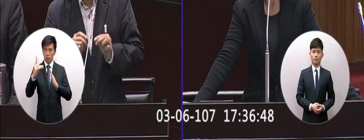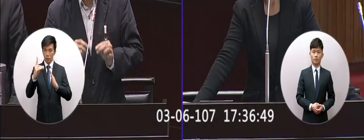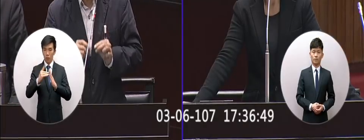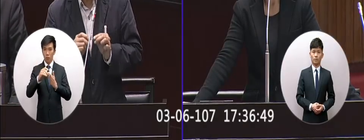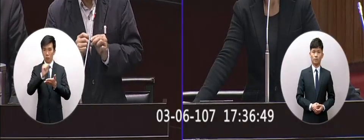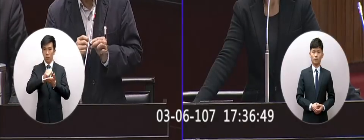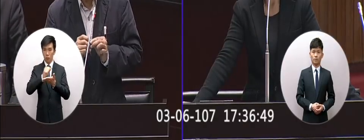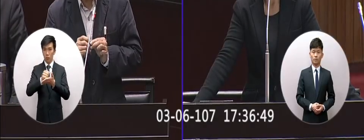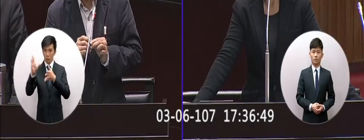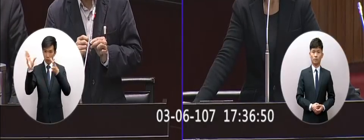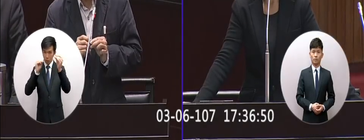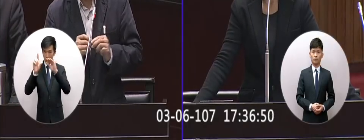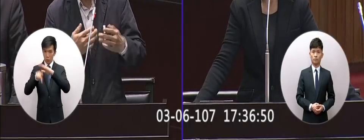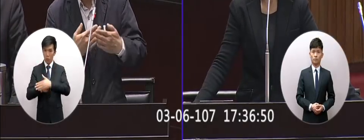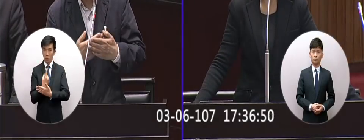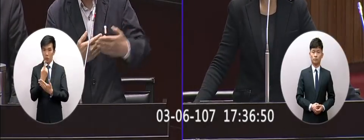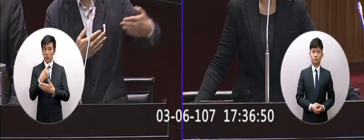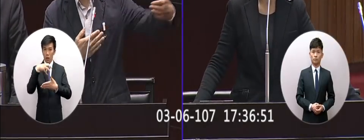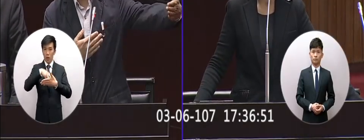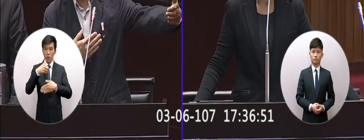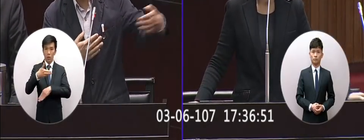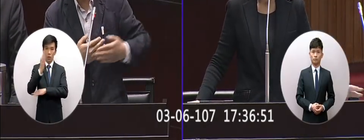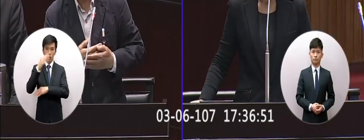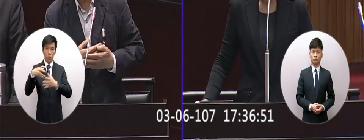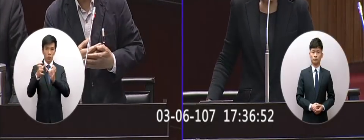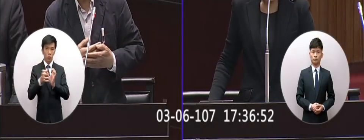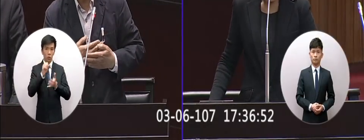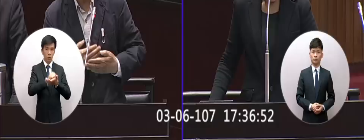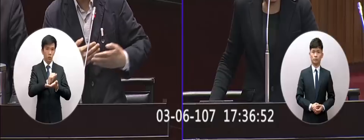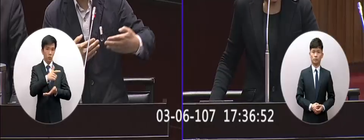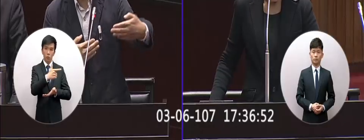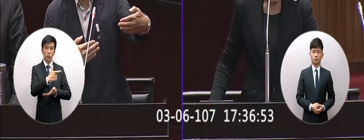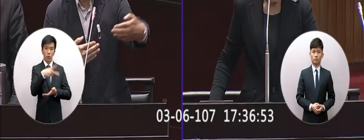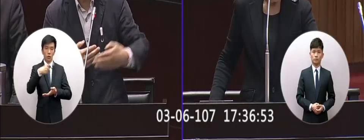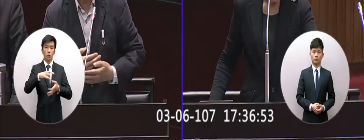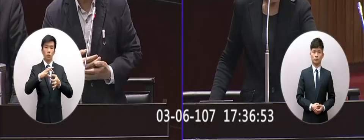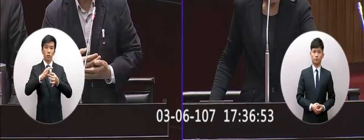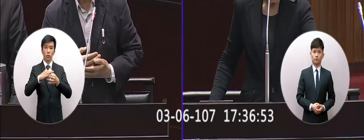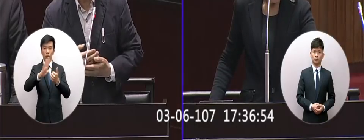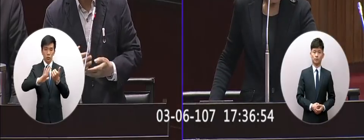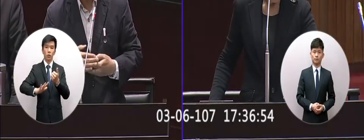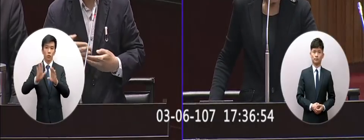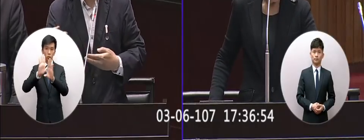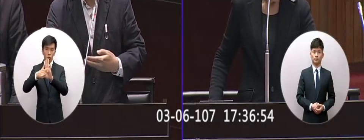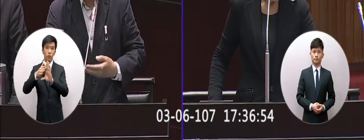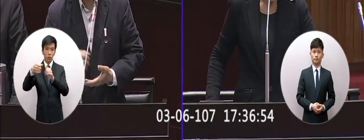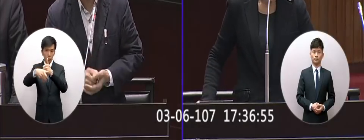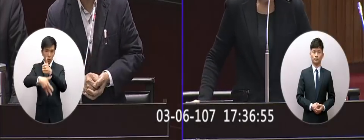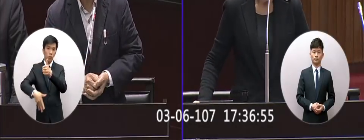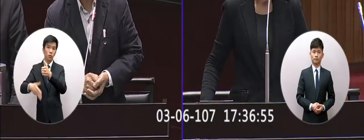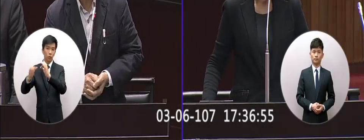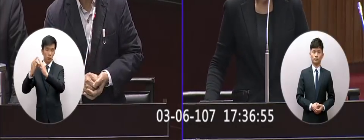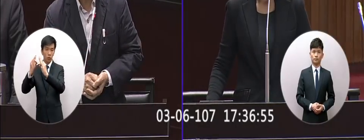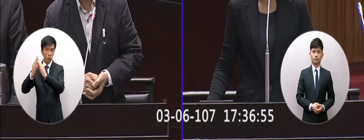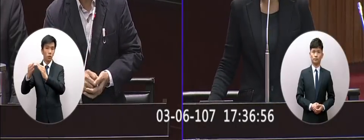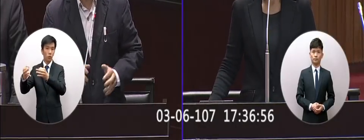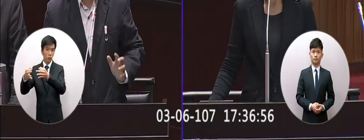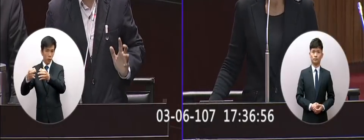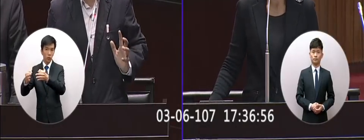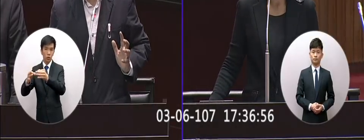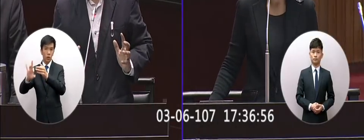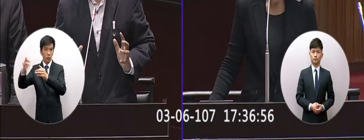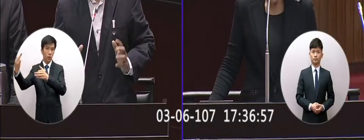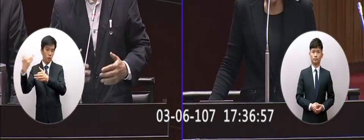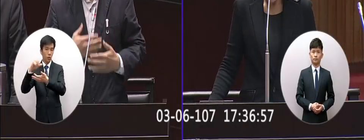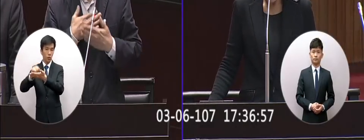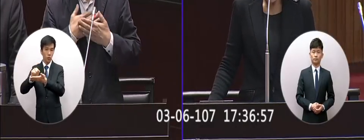只有内政部在用，我们勾稽到报税系统，我们勾稽到金融，我们勾稽到出入境，我们勾